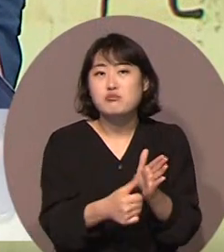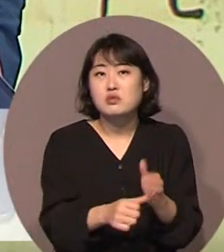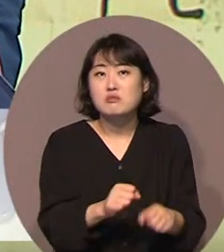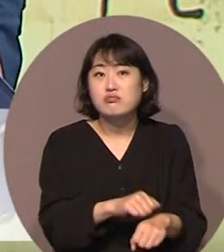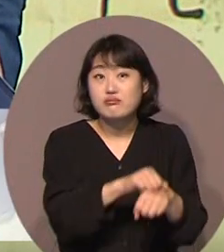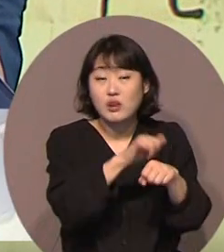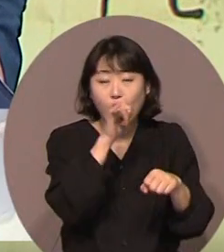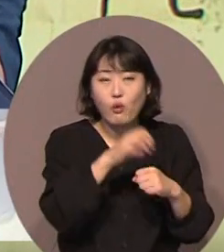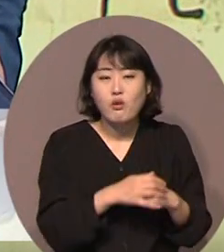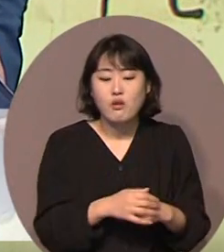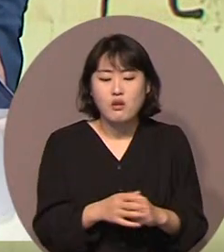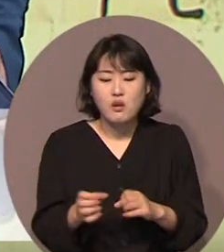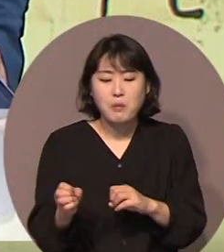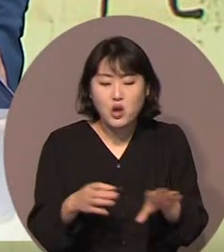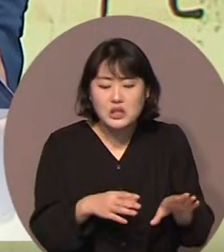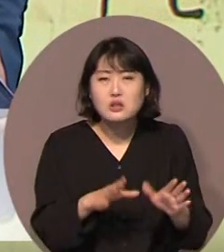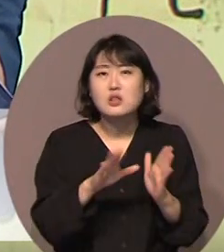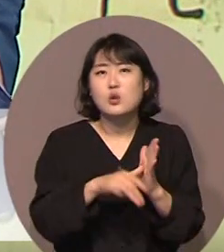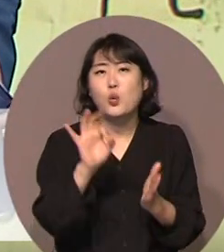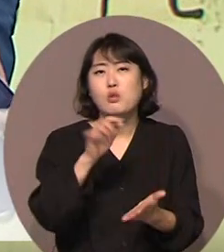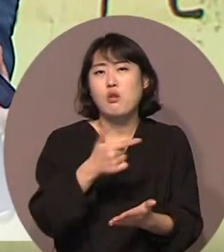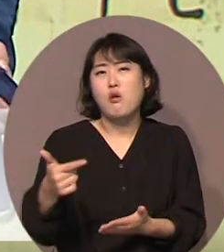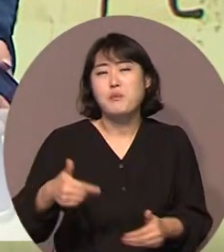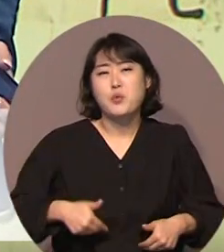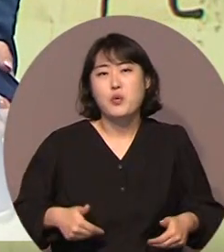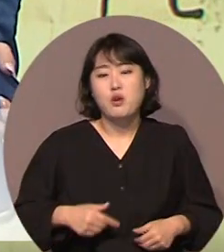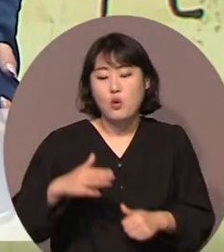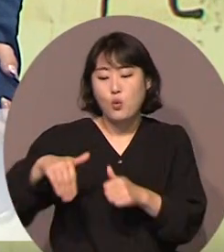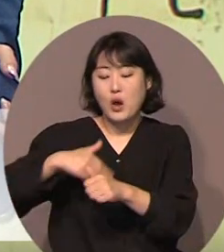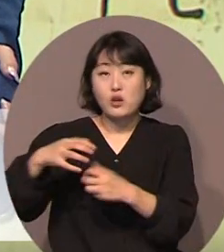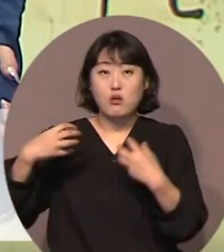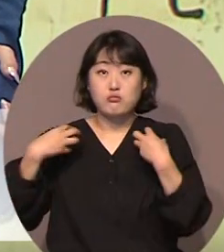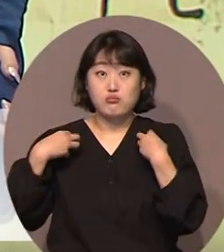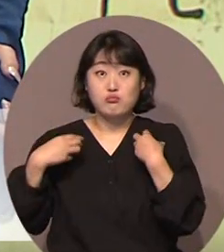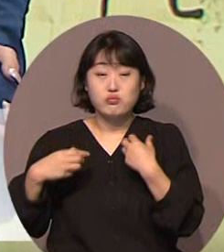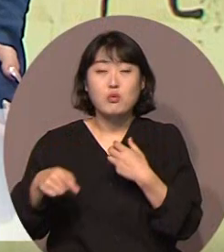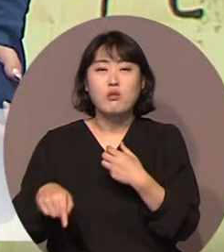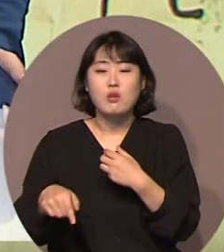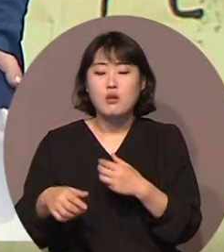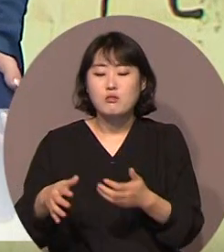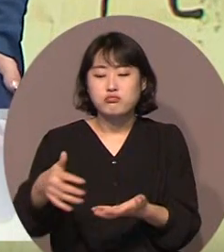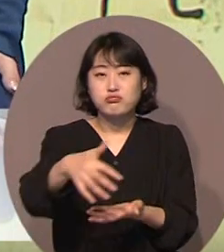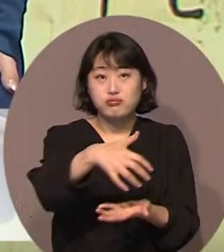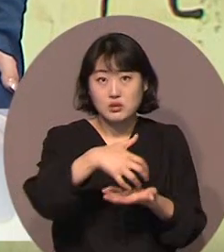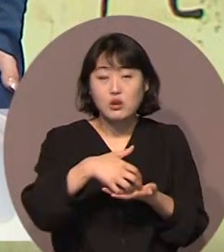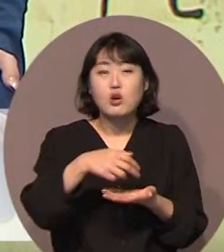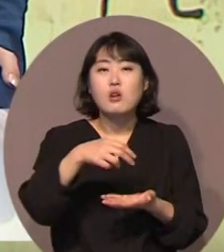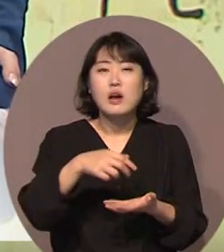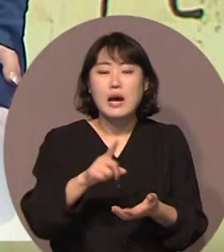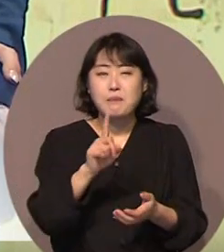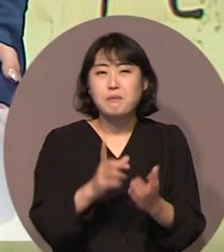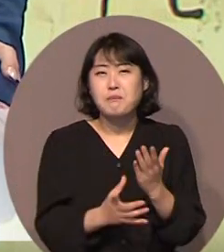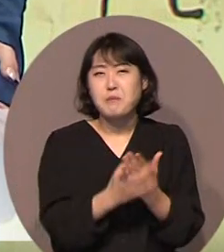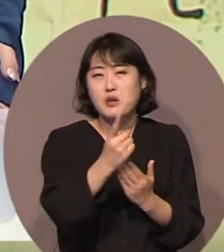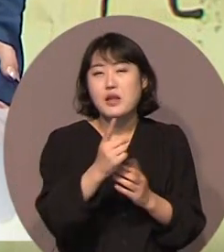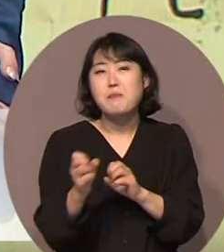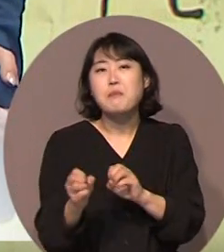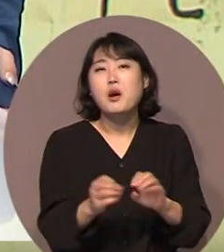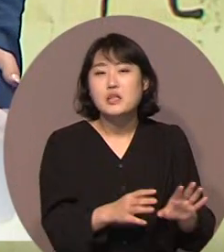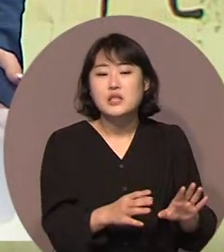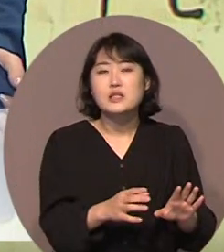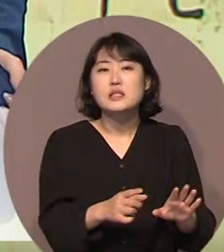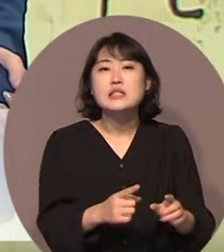폐기물 처리와 운반에도 큰 비용이 되는데 환경부가이 수은 폐기물을 모아 한 번에 처리하는 시범사업을